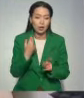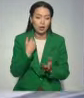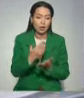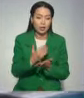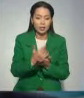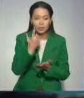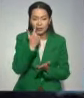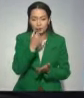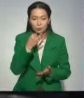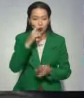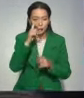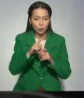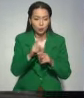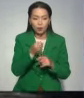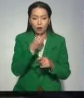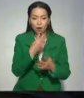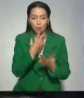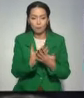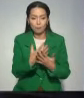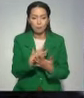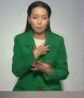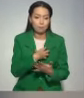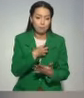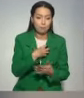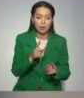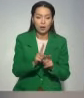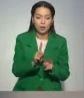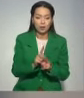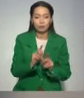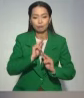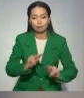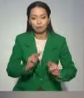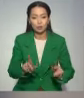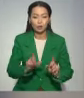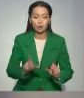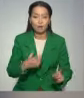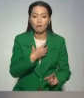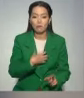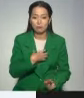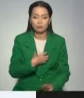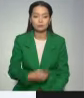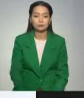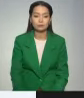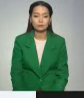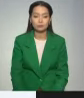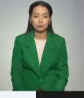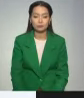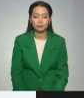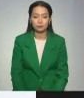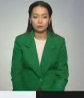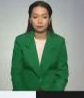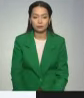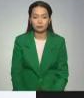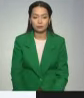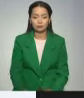испанским и турецким для хороших показателей важно улучшать методику преподавания в школах говорит Полиглот нужно делать упор на